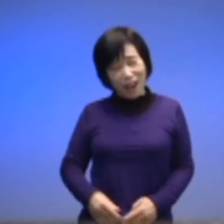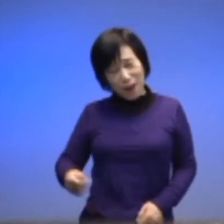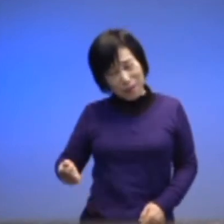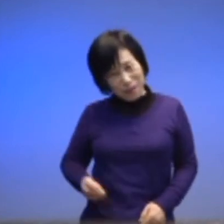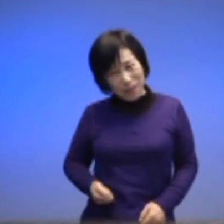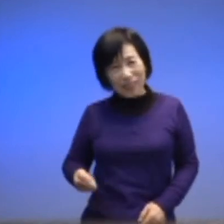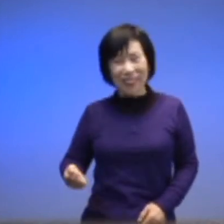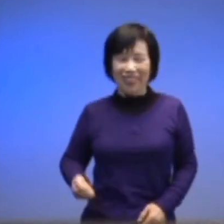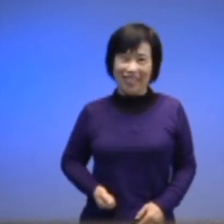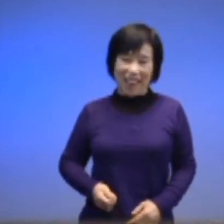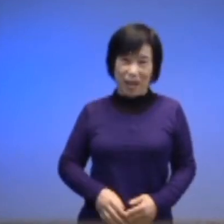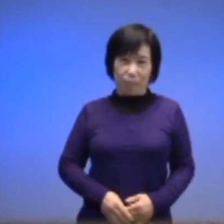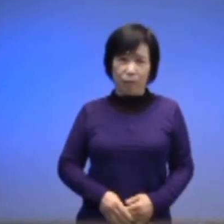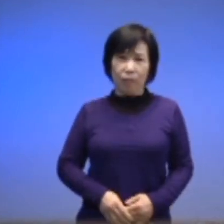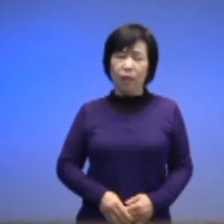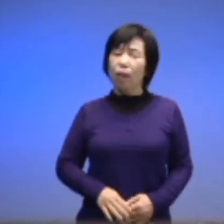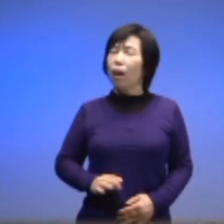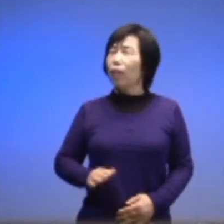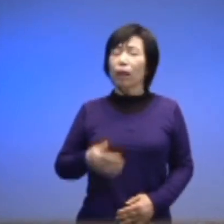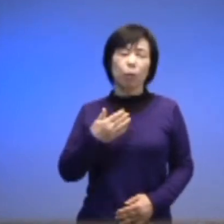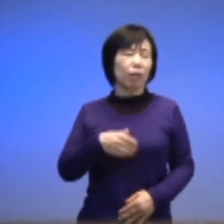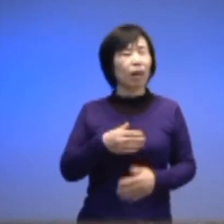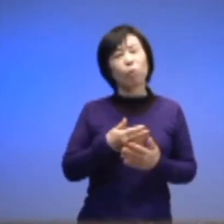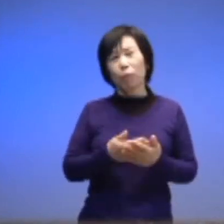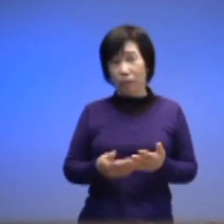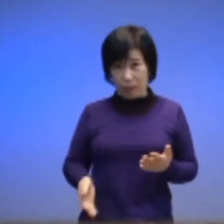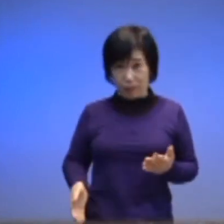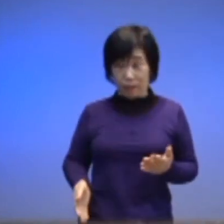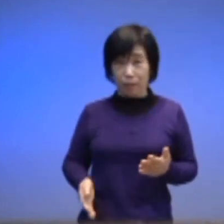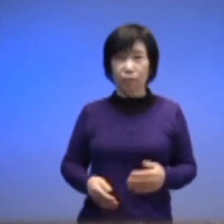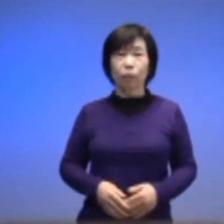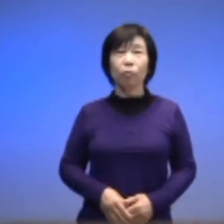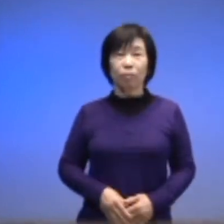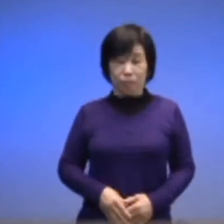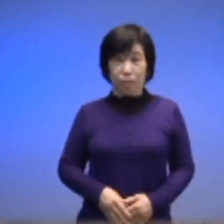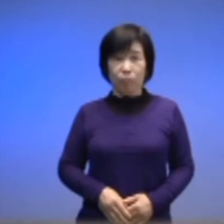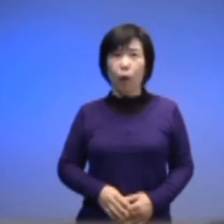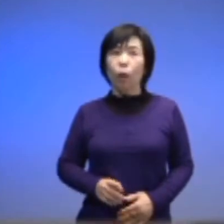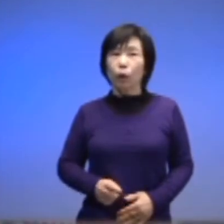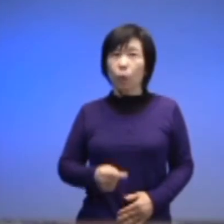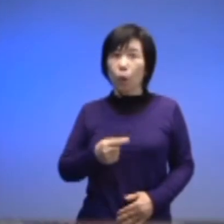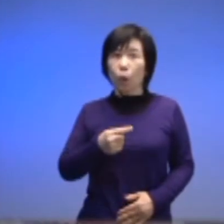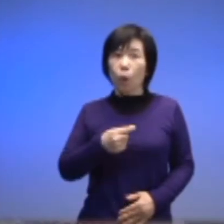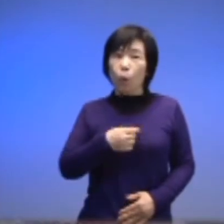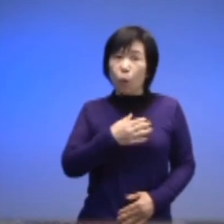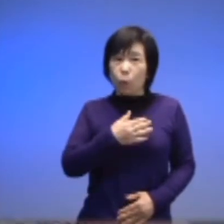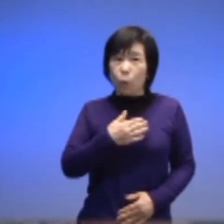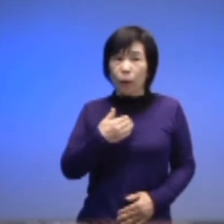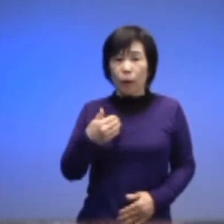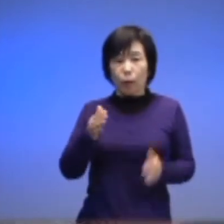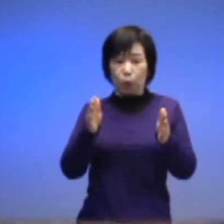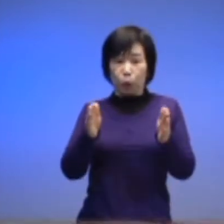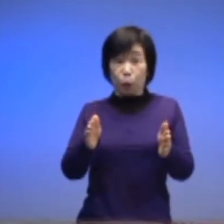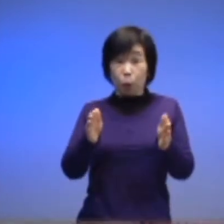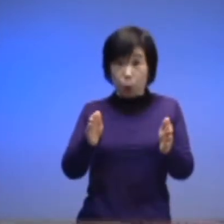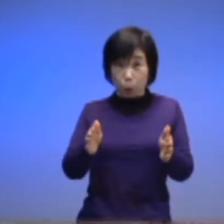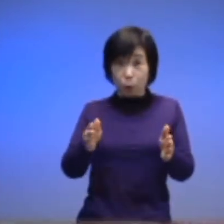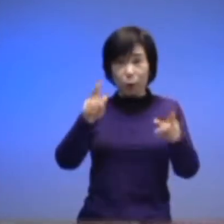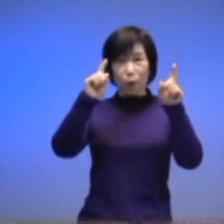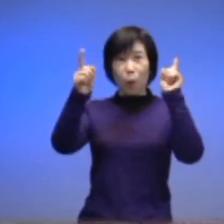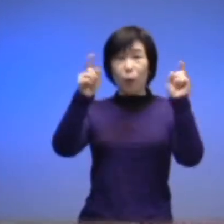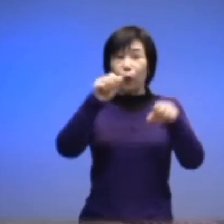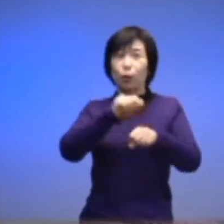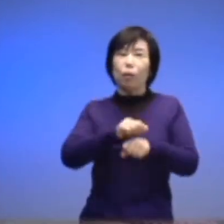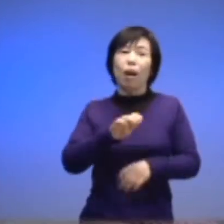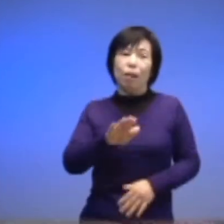勝ったわー。けどちょっときつかった。でも大丈夫、ここにはおばちゃんにも優しい遊具があるん